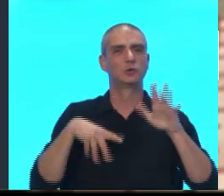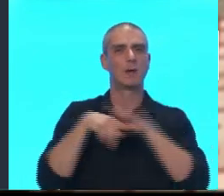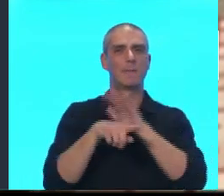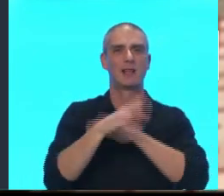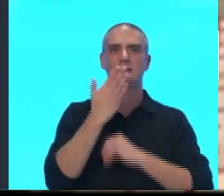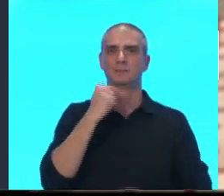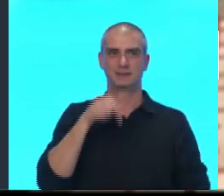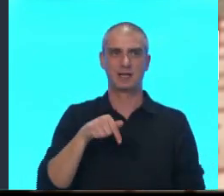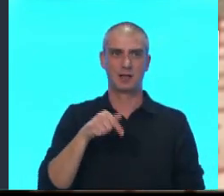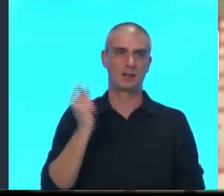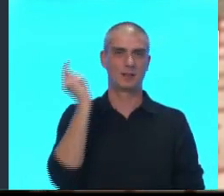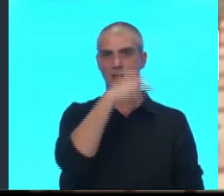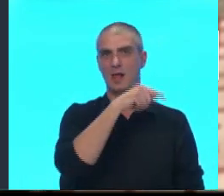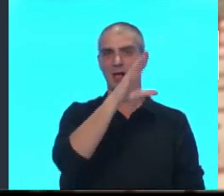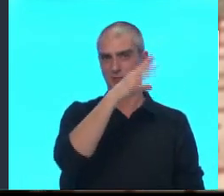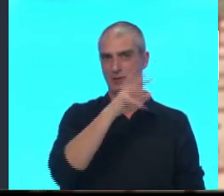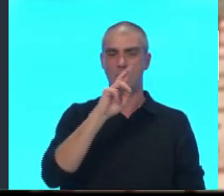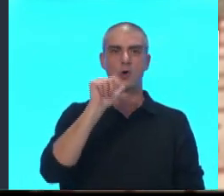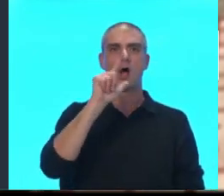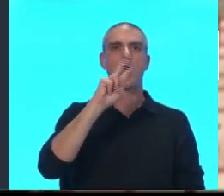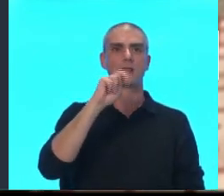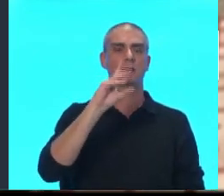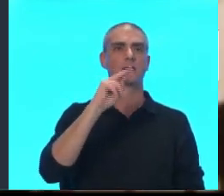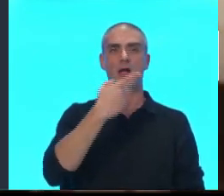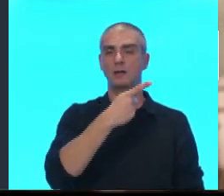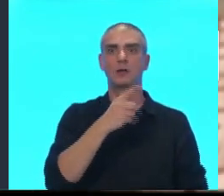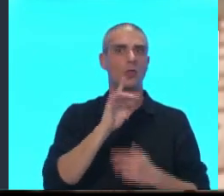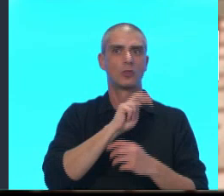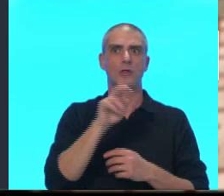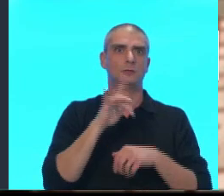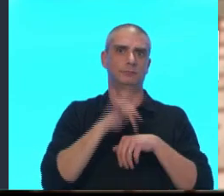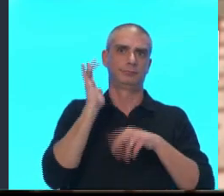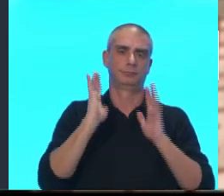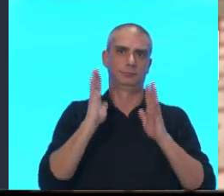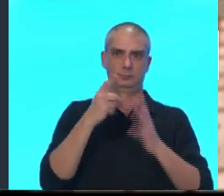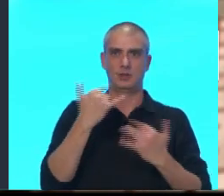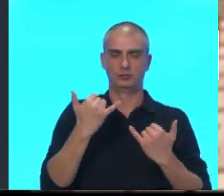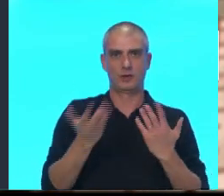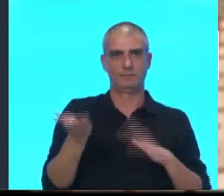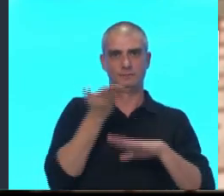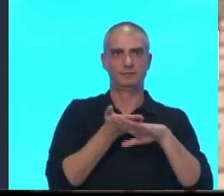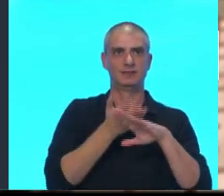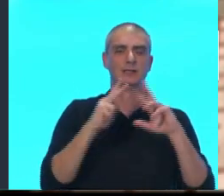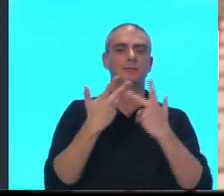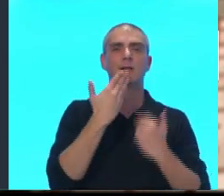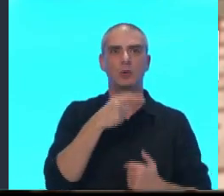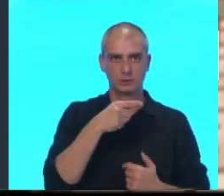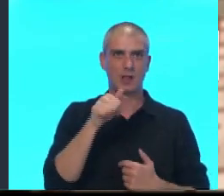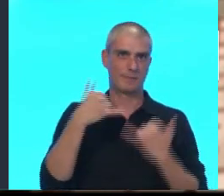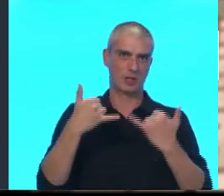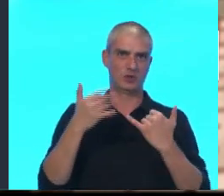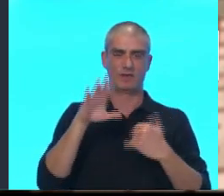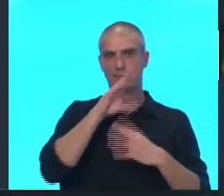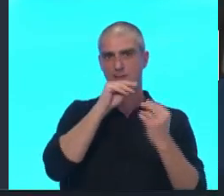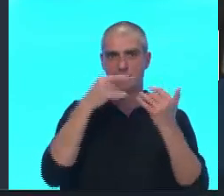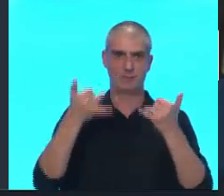מישראל לרואנדה. סביר מאוד להניח שהנושא הנפיץ הזה שנמצא על סדר היום בציבוריות הישראלית נמצא כרגע גם על